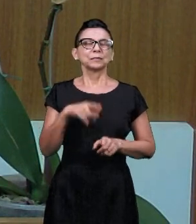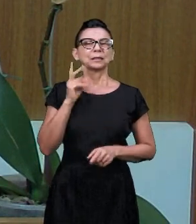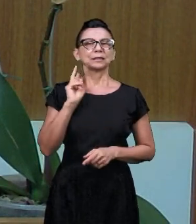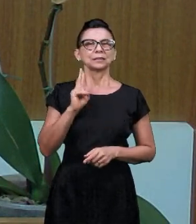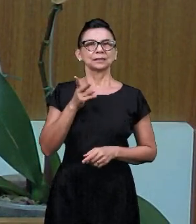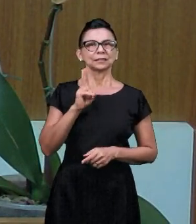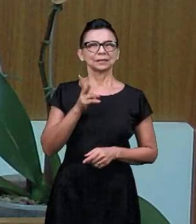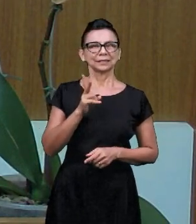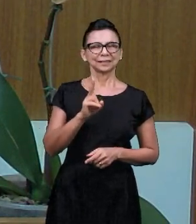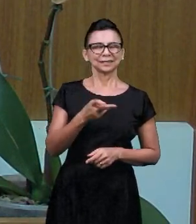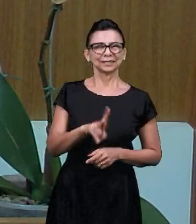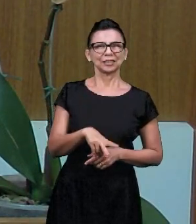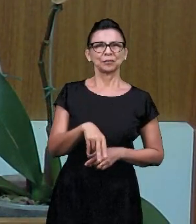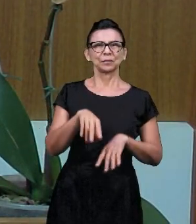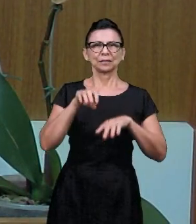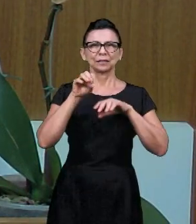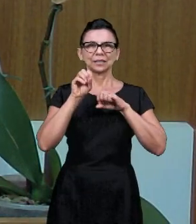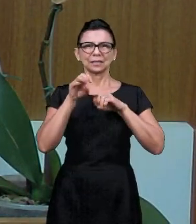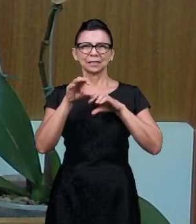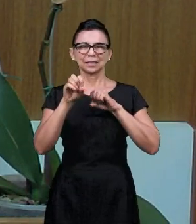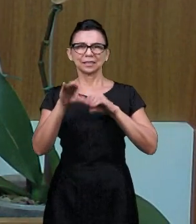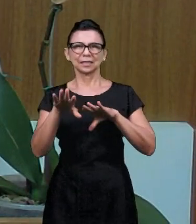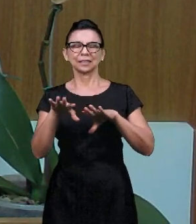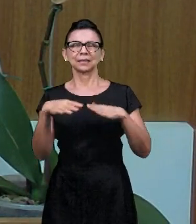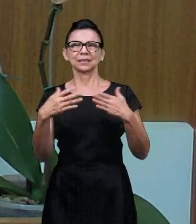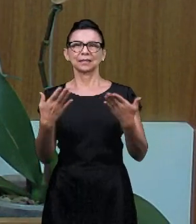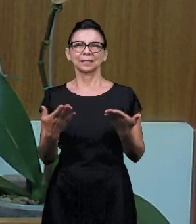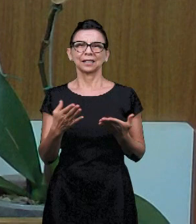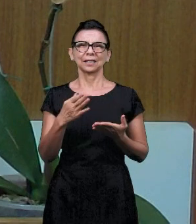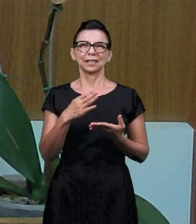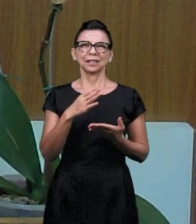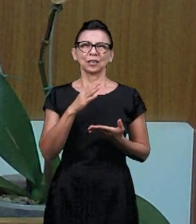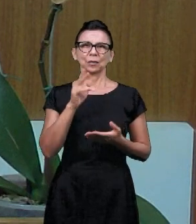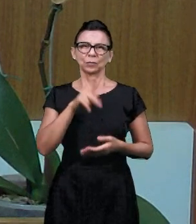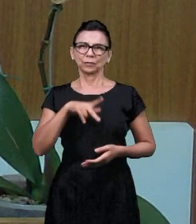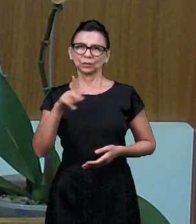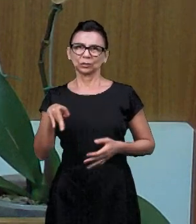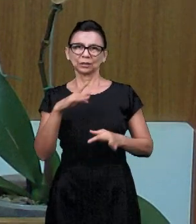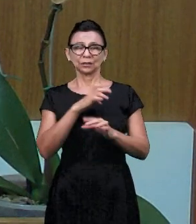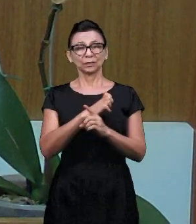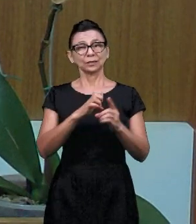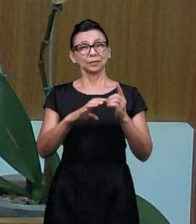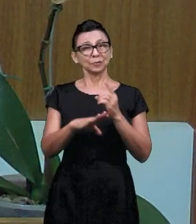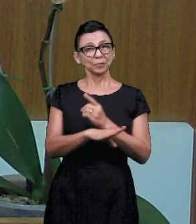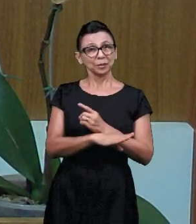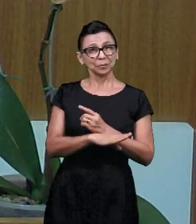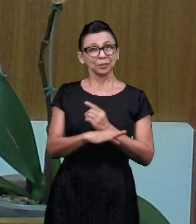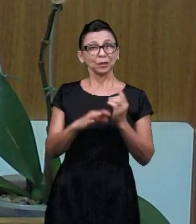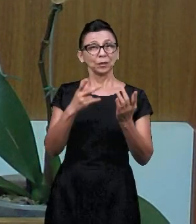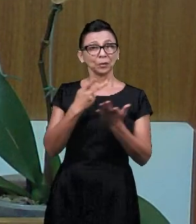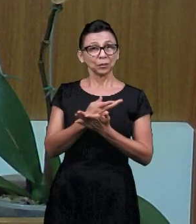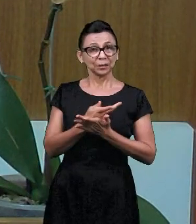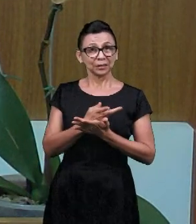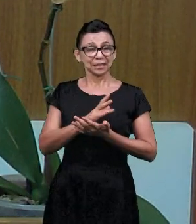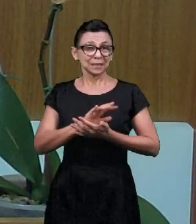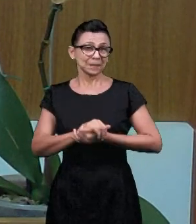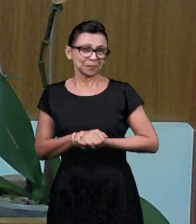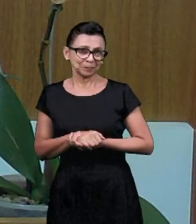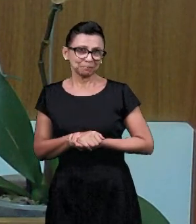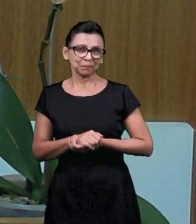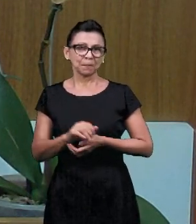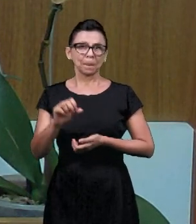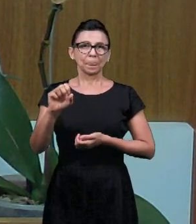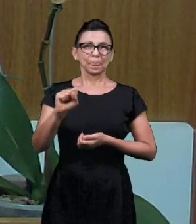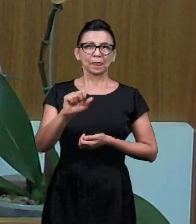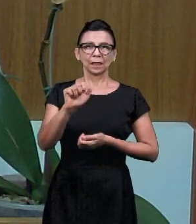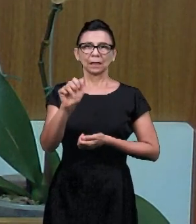m'a écrit, elle m'a touché aussi parce qu'elle a touché mon cœur. Et j'ai l'appelé. Mais j'ai grondé